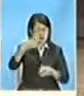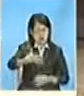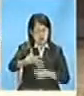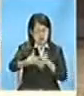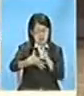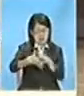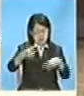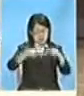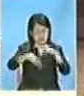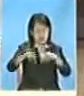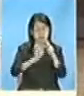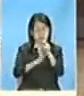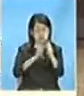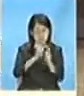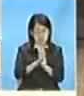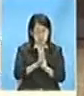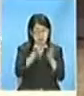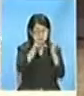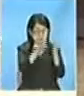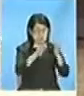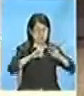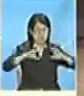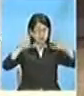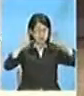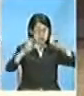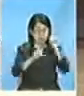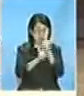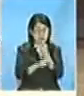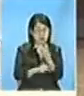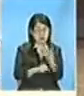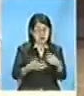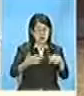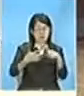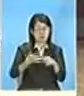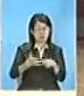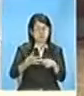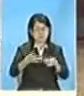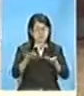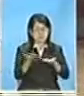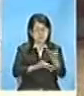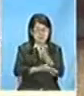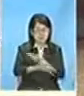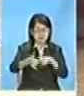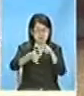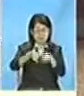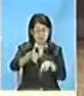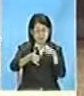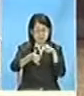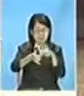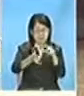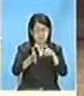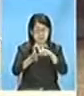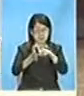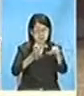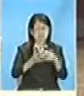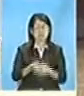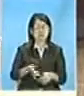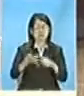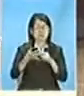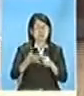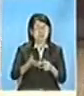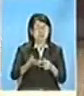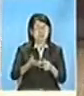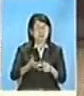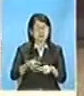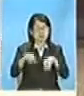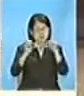ายการตรวจสอบการทำงานของรัฐบาลการพิจารณาถอดถอนผู้ดำรงตำแหน่งทางการเมืองและเห็นชอบผู้ดำรงตำแหน่ง